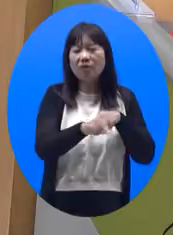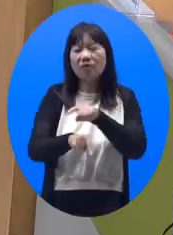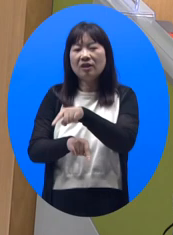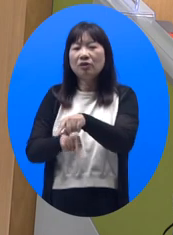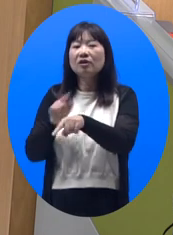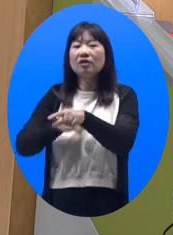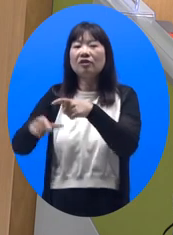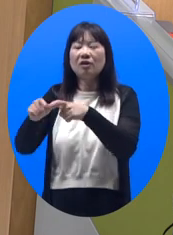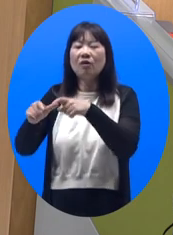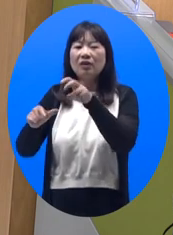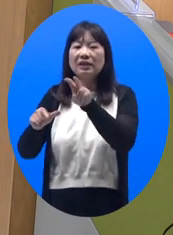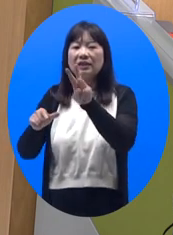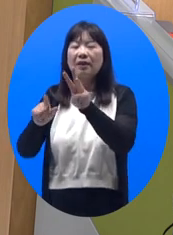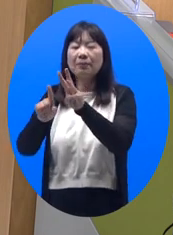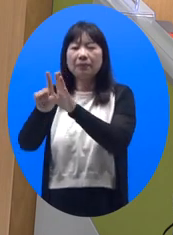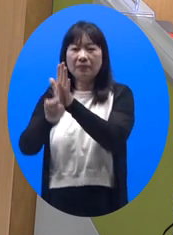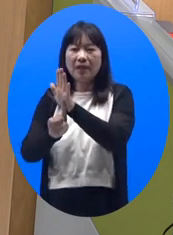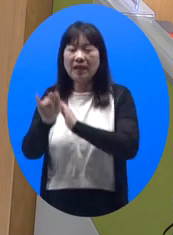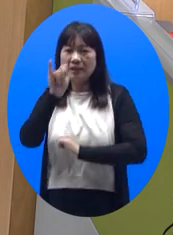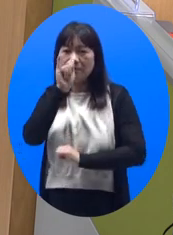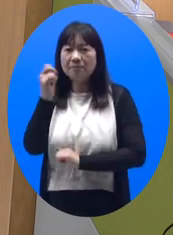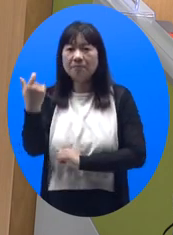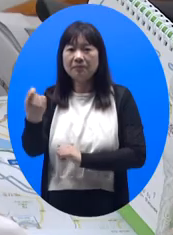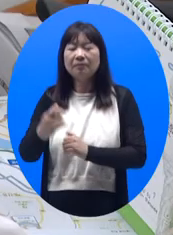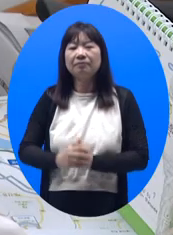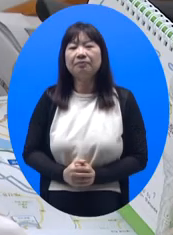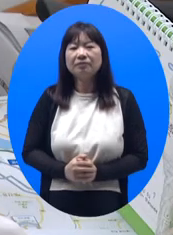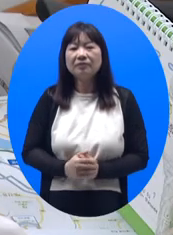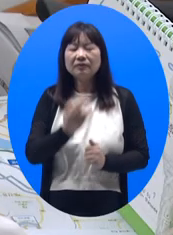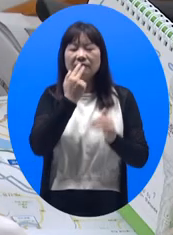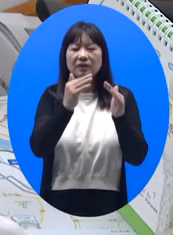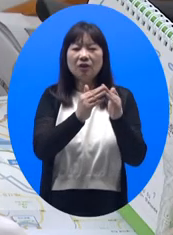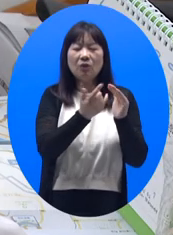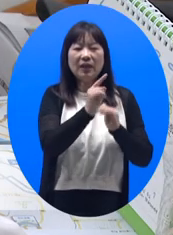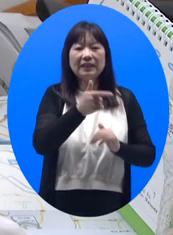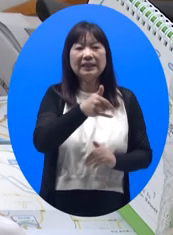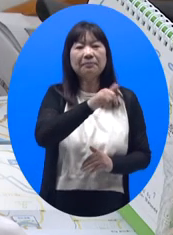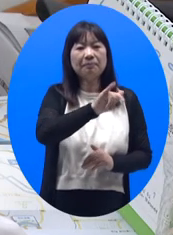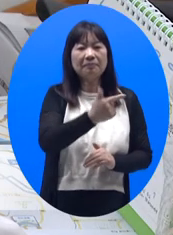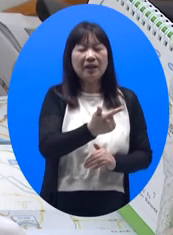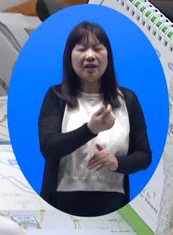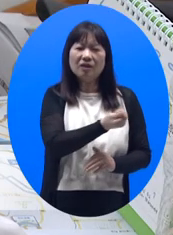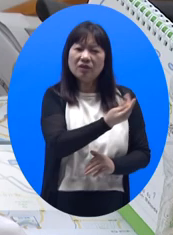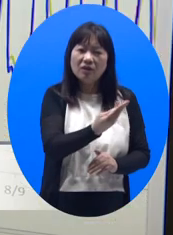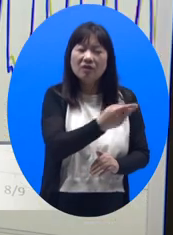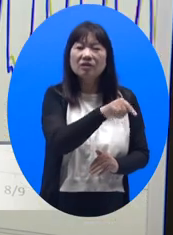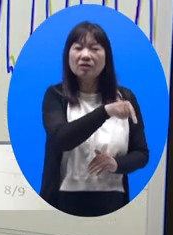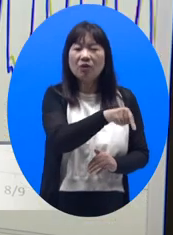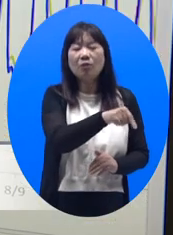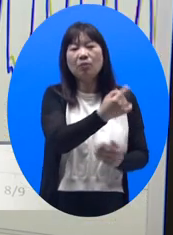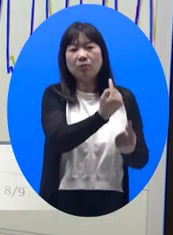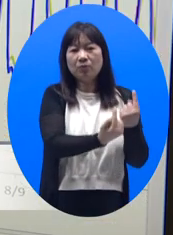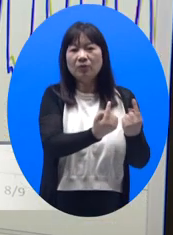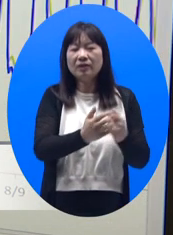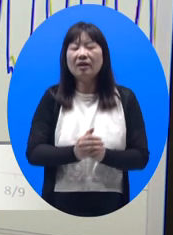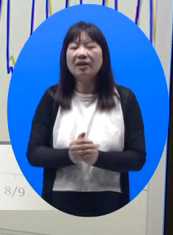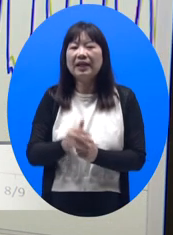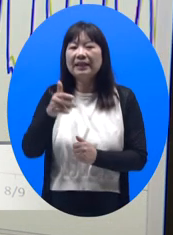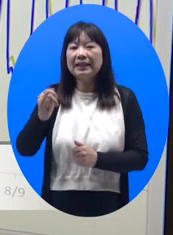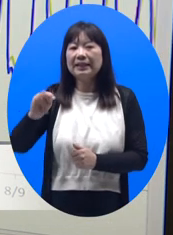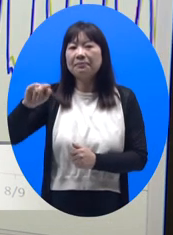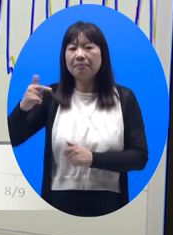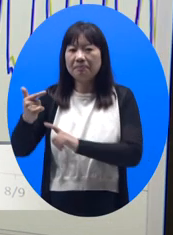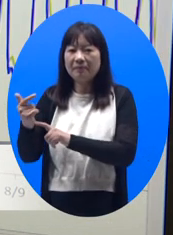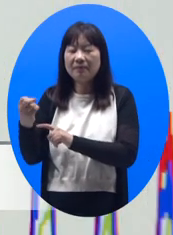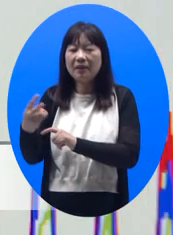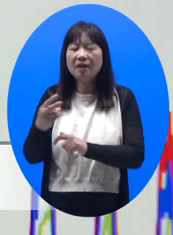있습니다. 비닐하우스 한 곳에 환기팬 3, 4대를 설치했던 것과 비교하면 제트팬 한 대와 원심가습기 한대 설치로도